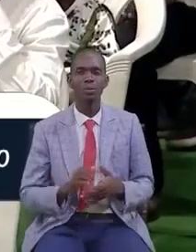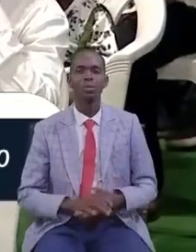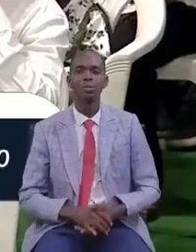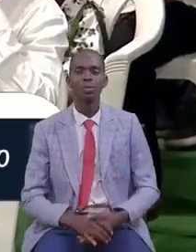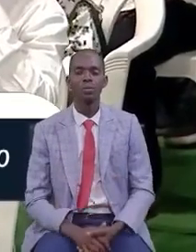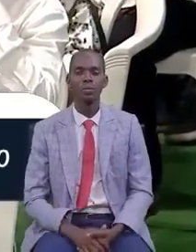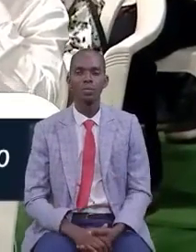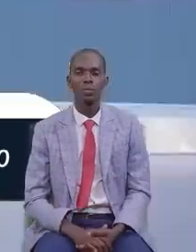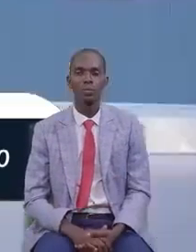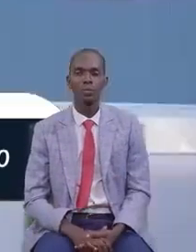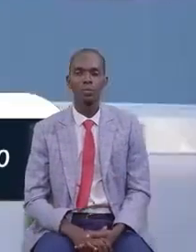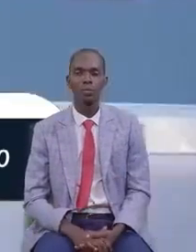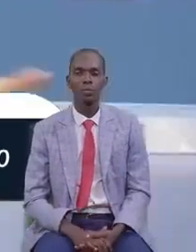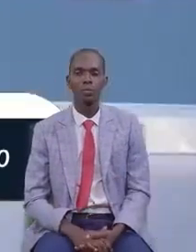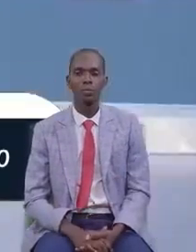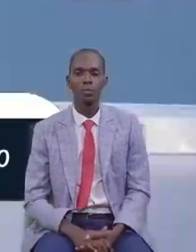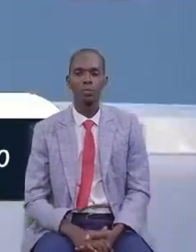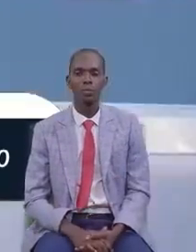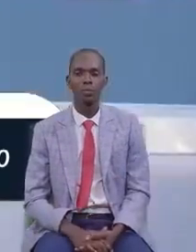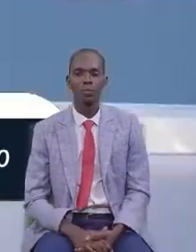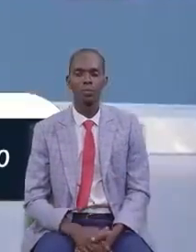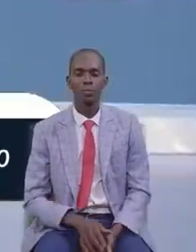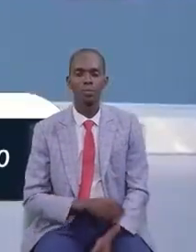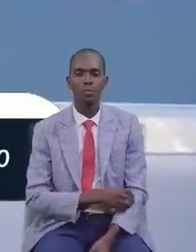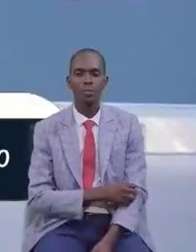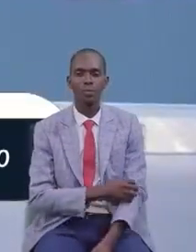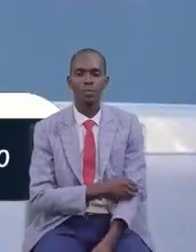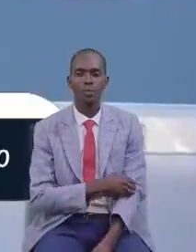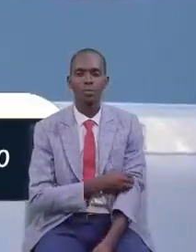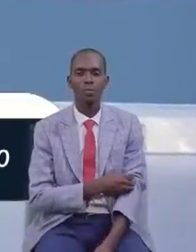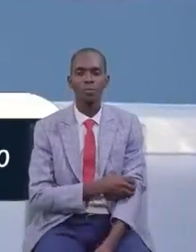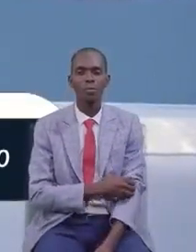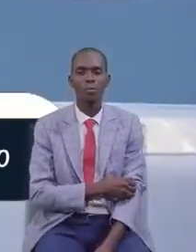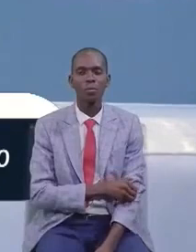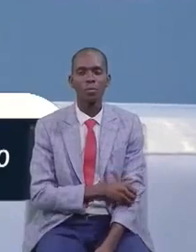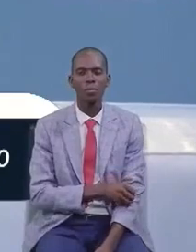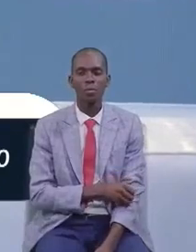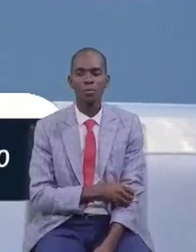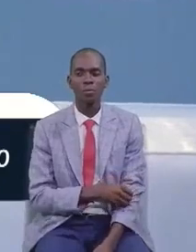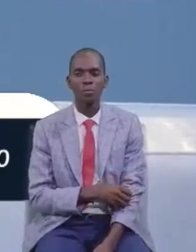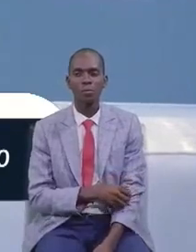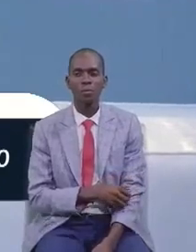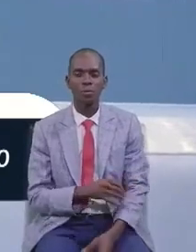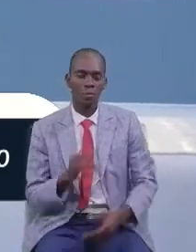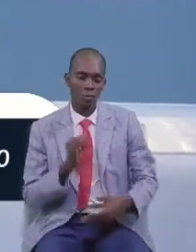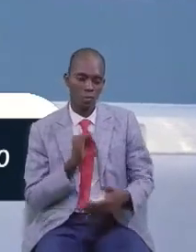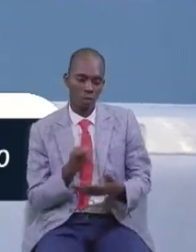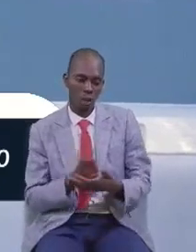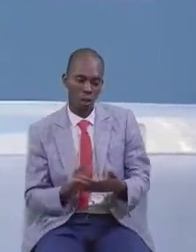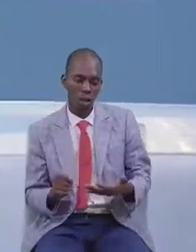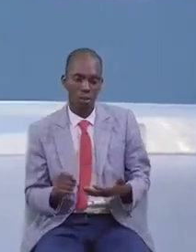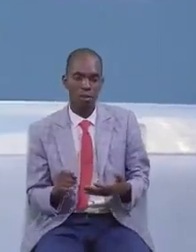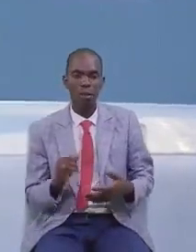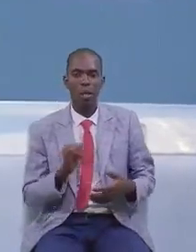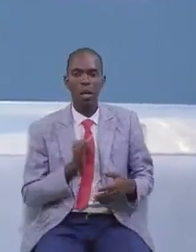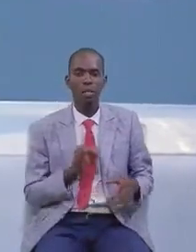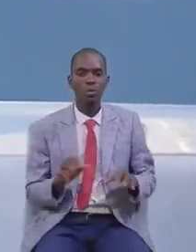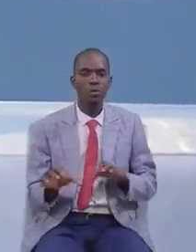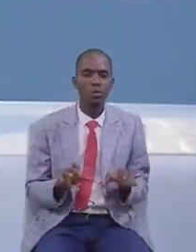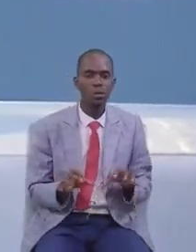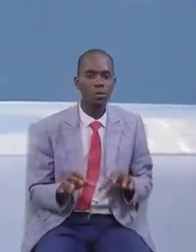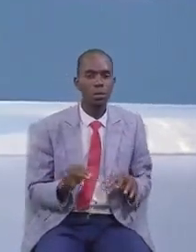దాని తగ్గట్టుగా వస్త్రధారణ చేసుకుంటాను, అది నా యొక్క క్రియ. I write. నేను రాస్తాను. I do. నేను చేస్తాను.